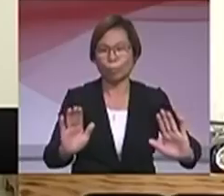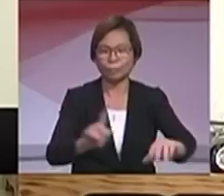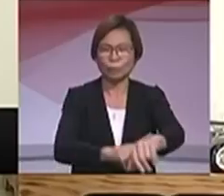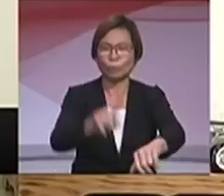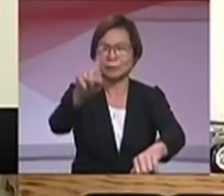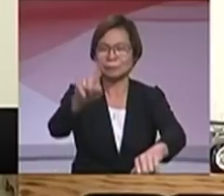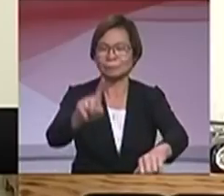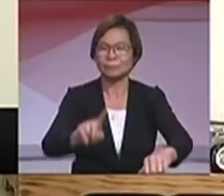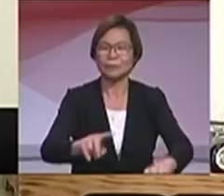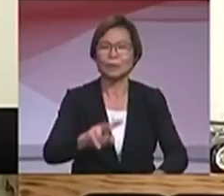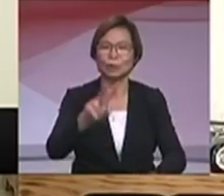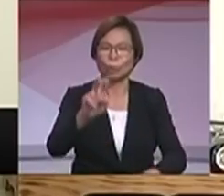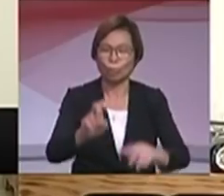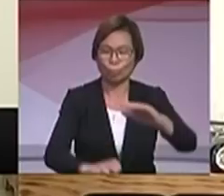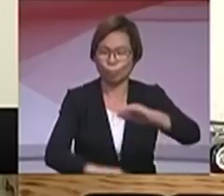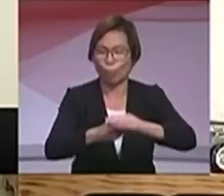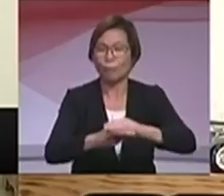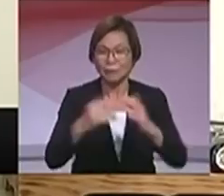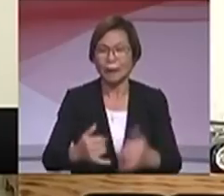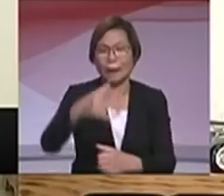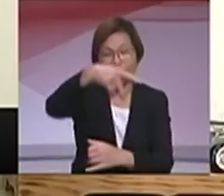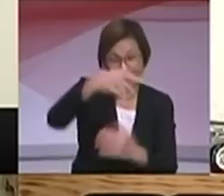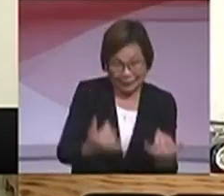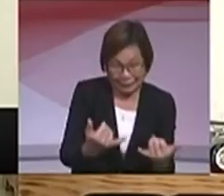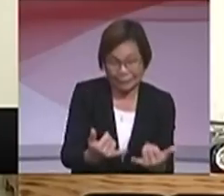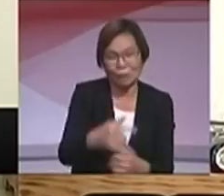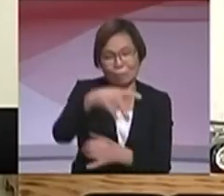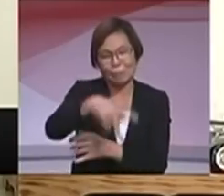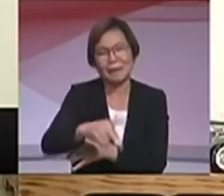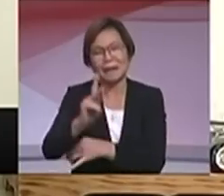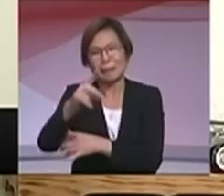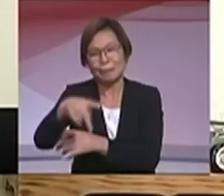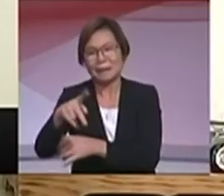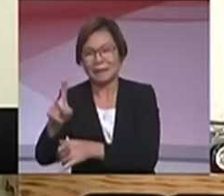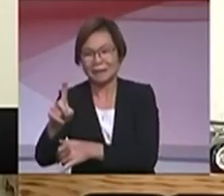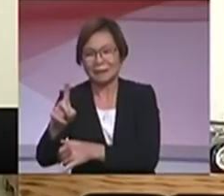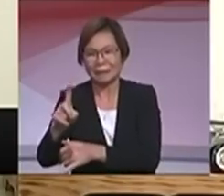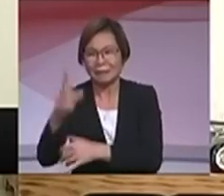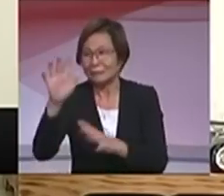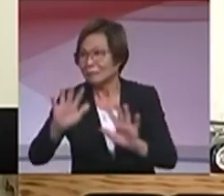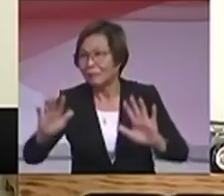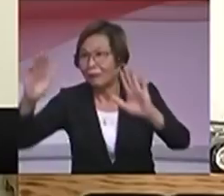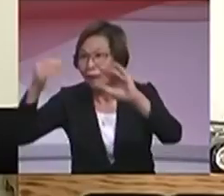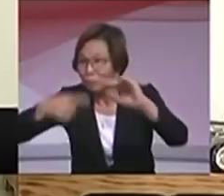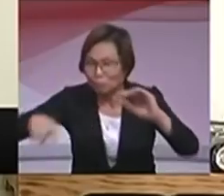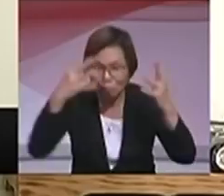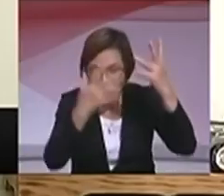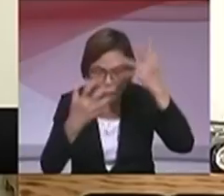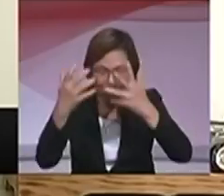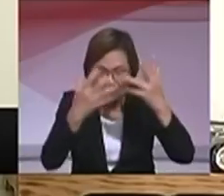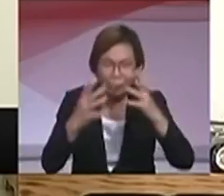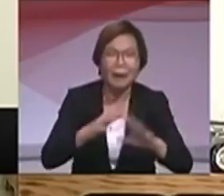masa. Sekarang saya pergi kepada PKPD pula. Saya harap kita tidak keliru ni, PKPP,